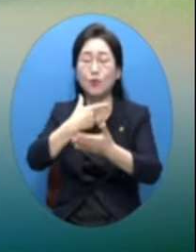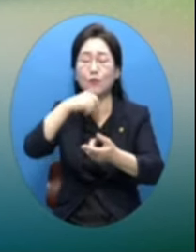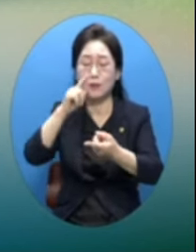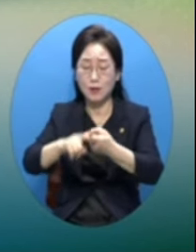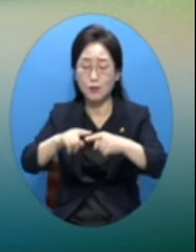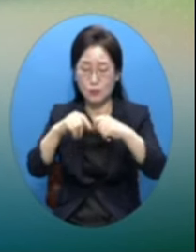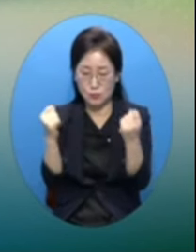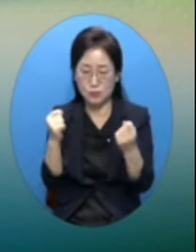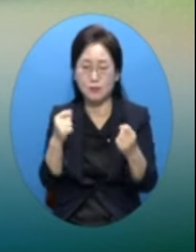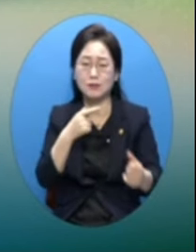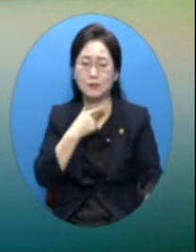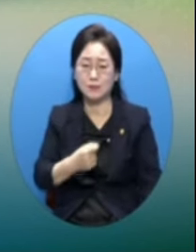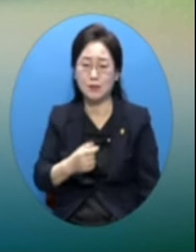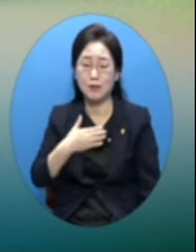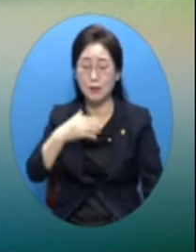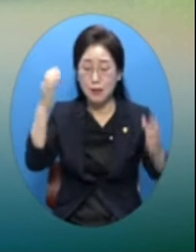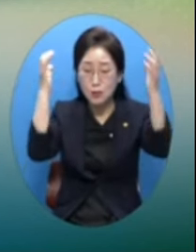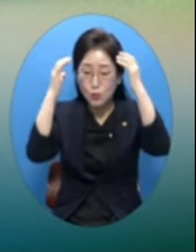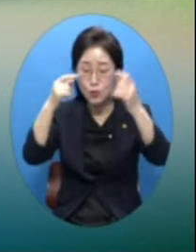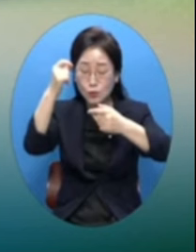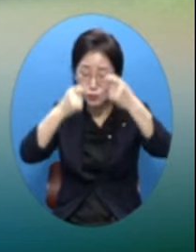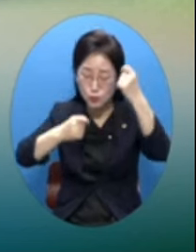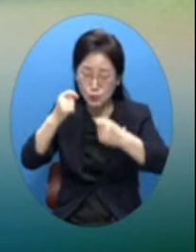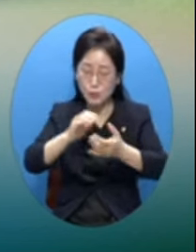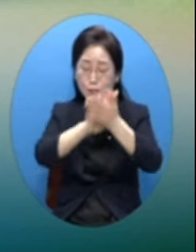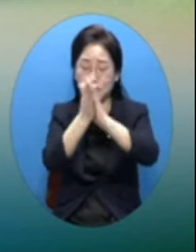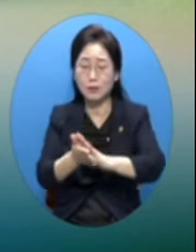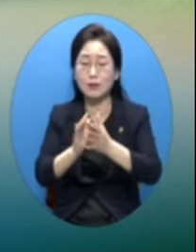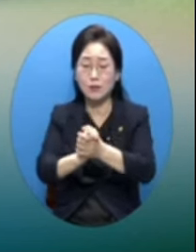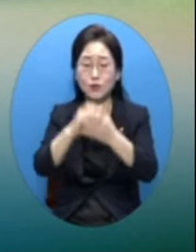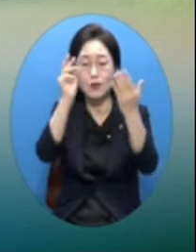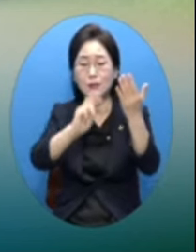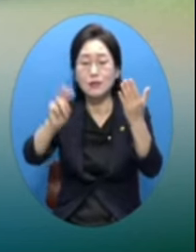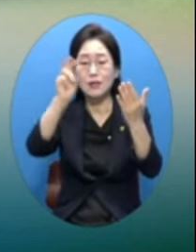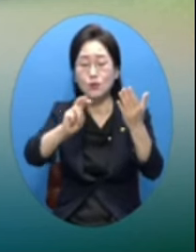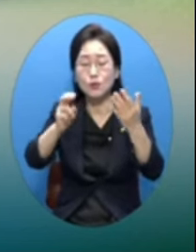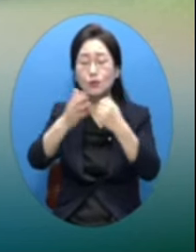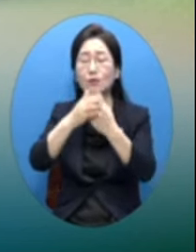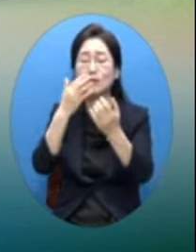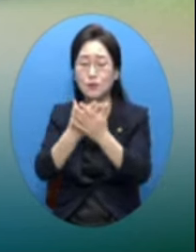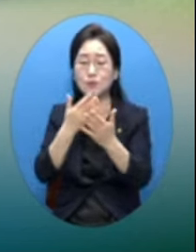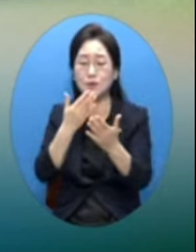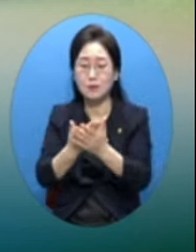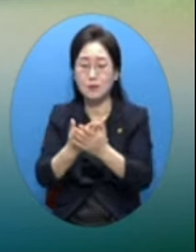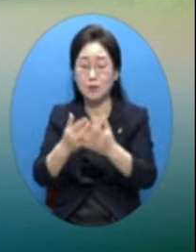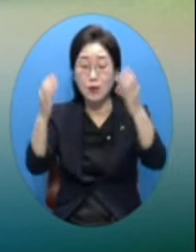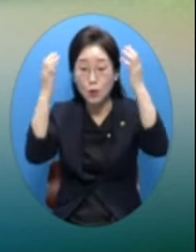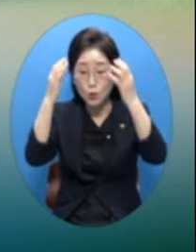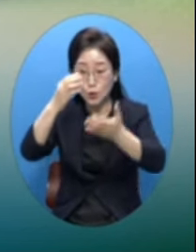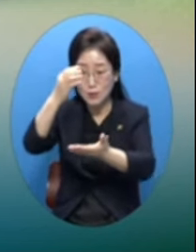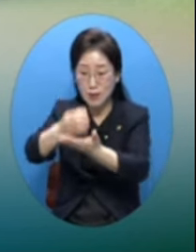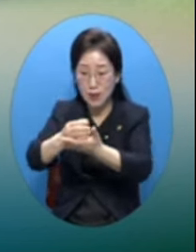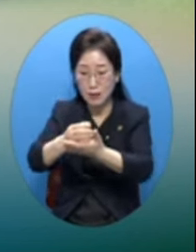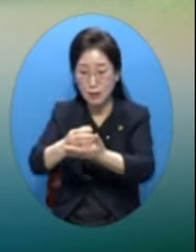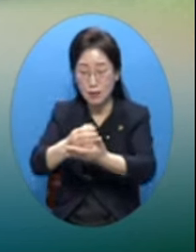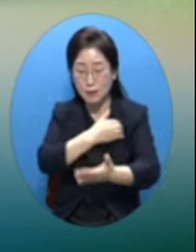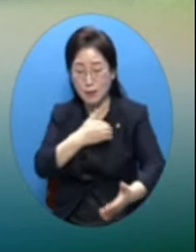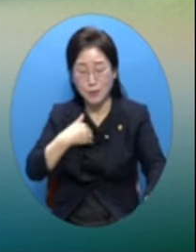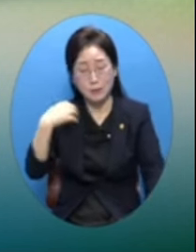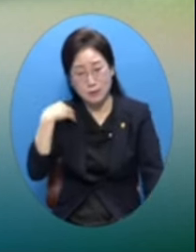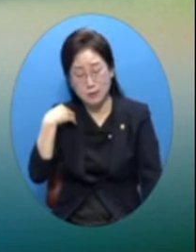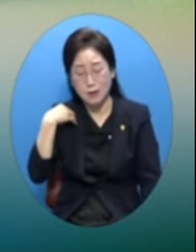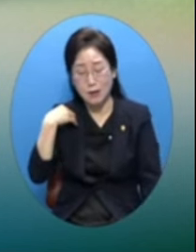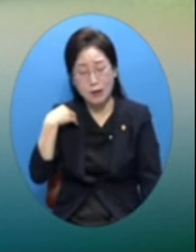순종하고 싶습니다. 내 고통과 눈물이 기도가 되고 찬송이 되게 해 주십시오. 고통의 자는 감당할 힘이 없사오니